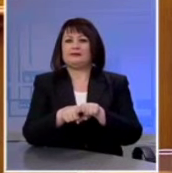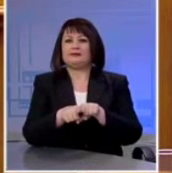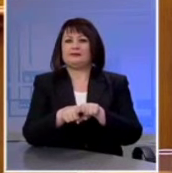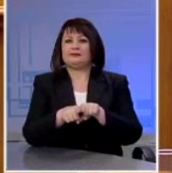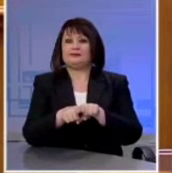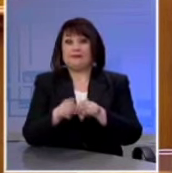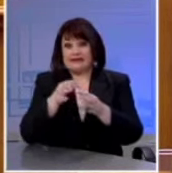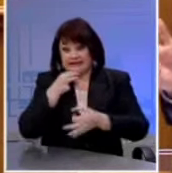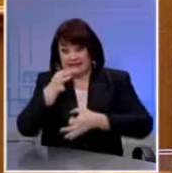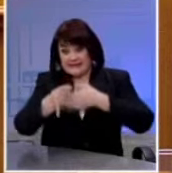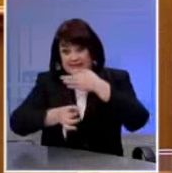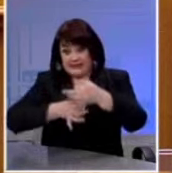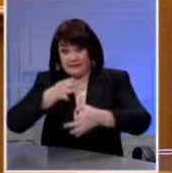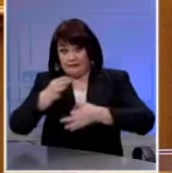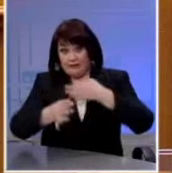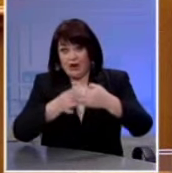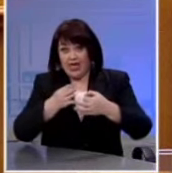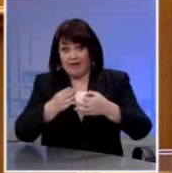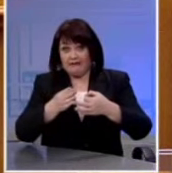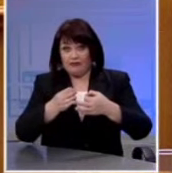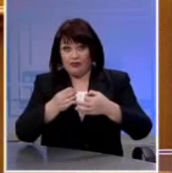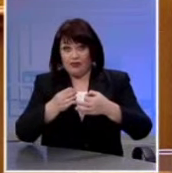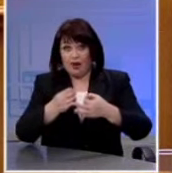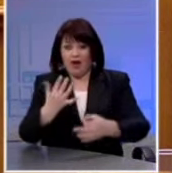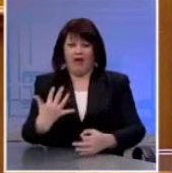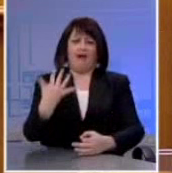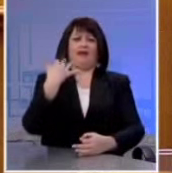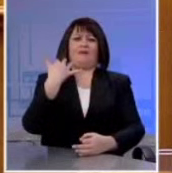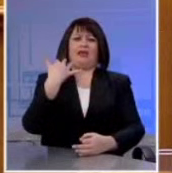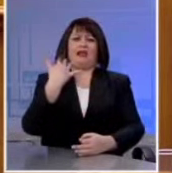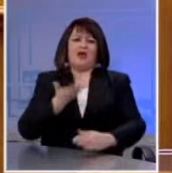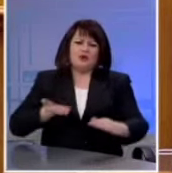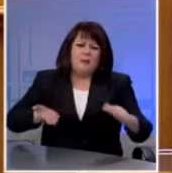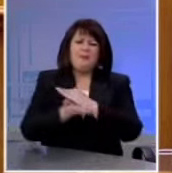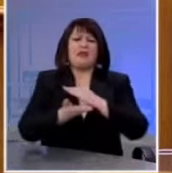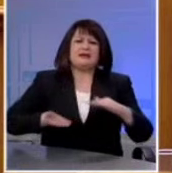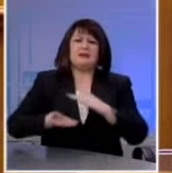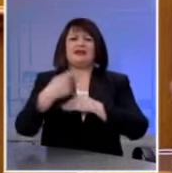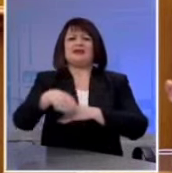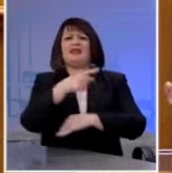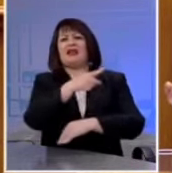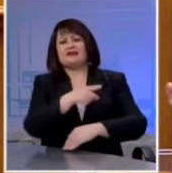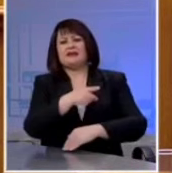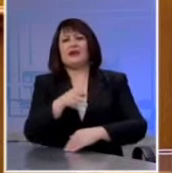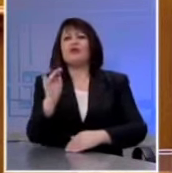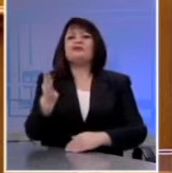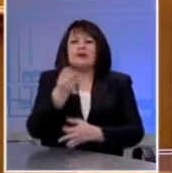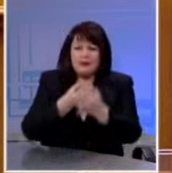σας συμβουλεύω πράγματι, αντί να απειλείτε τους πολιτικούς σας αντιπάλους με αγωγές επειδή σας ζητούν